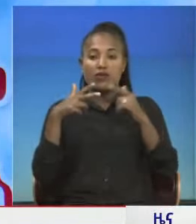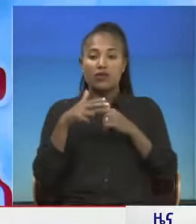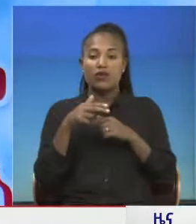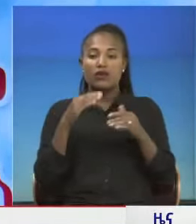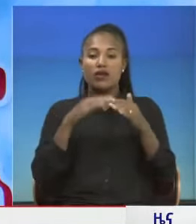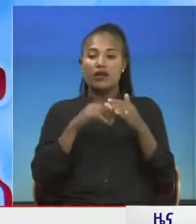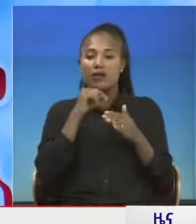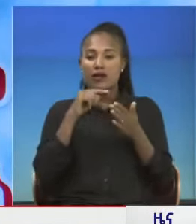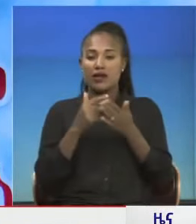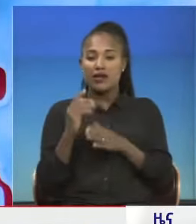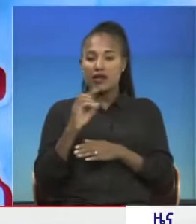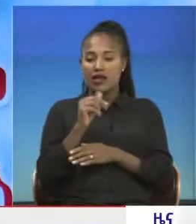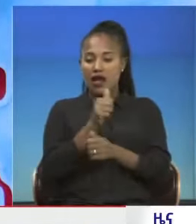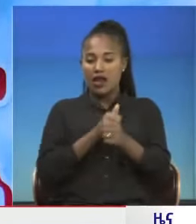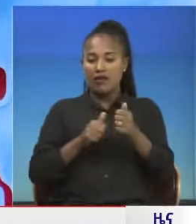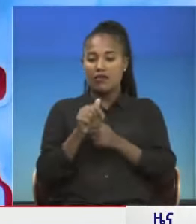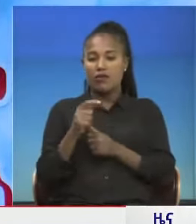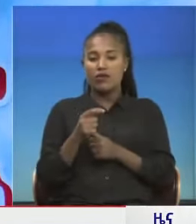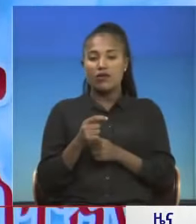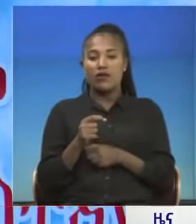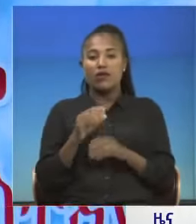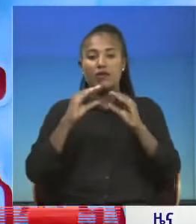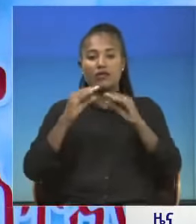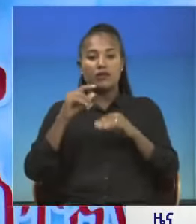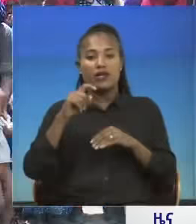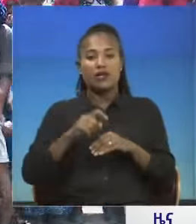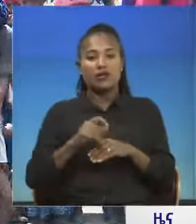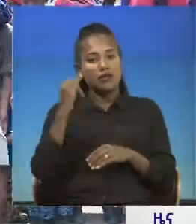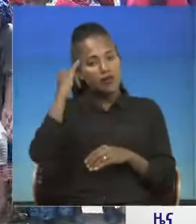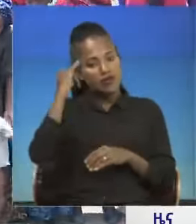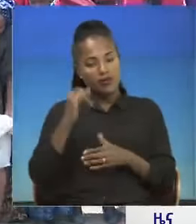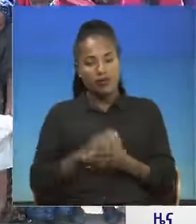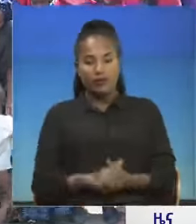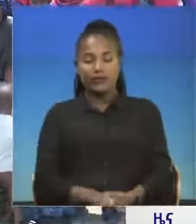መቁረጥ እንዳይገባና ይሄ ቀን አላፊ መሆኑን ማስተማር እንዳለብን ነው